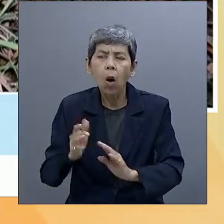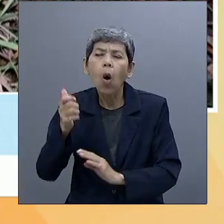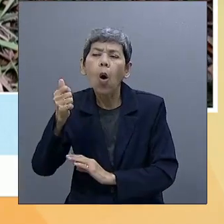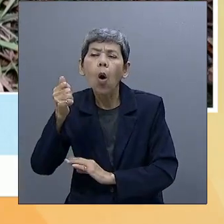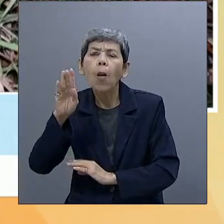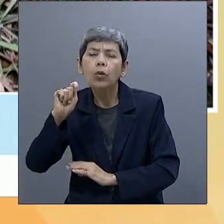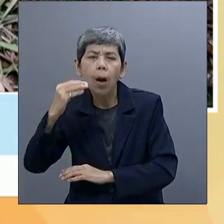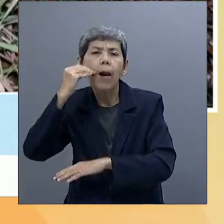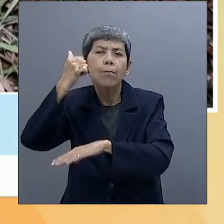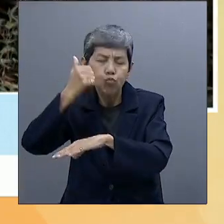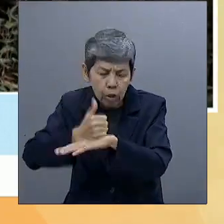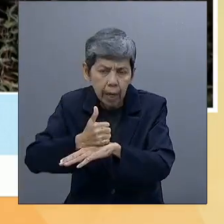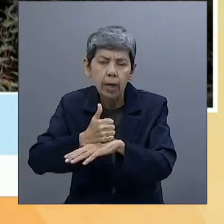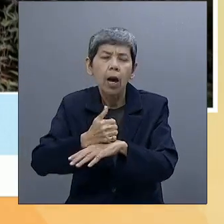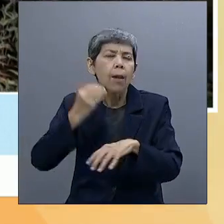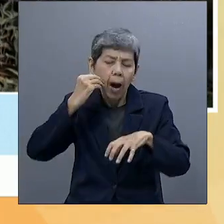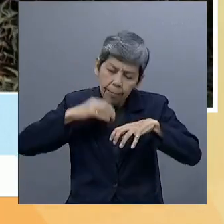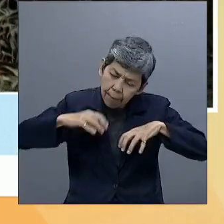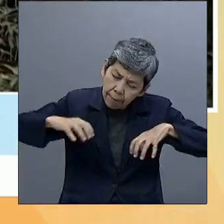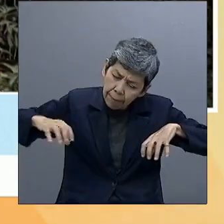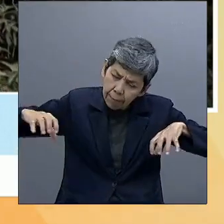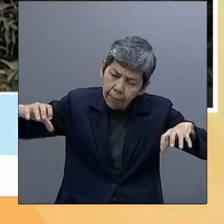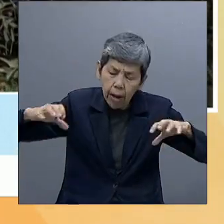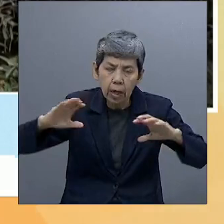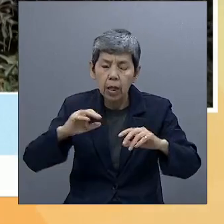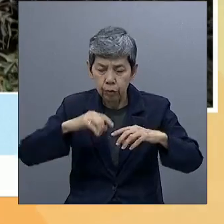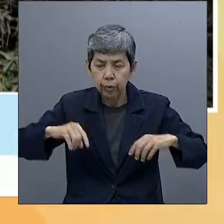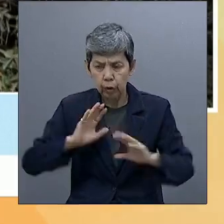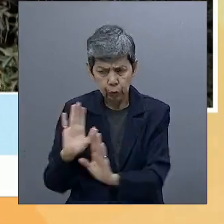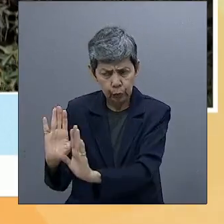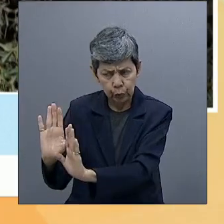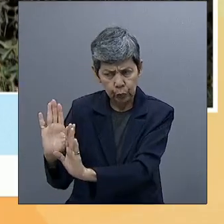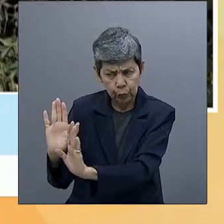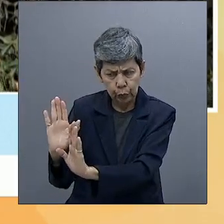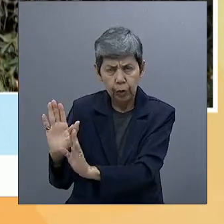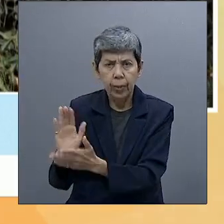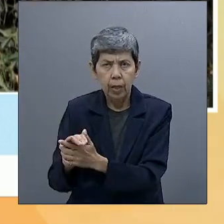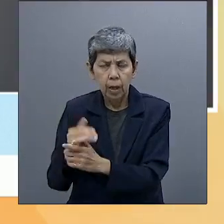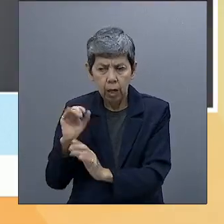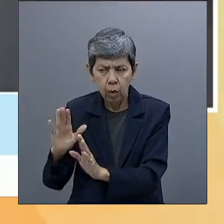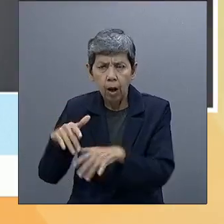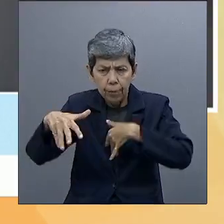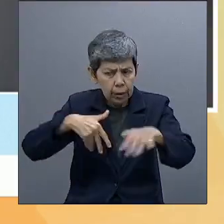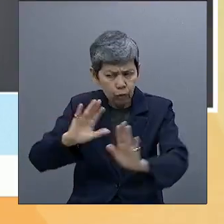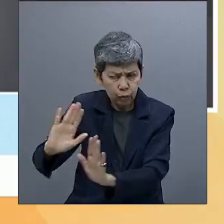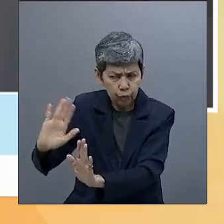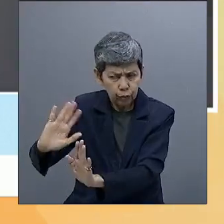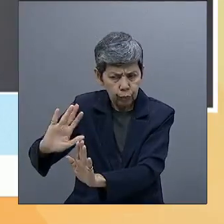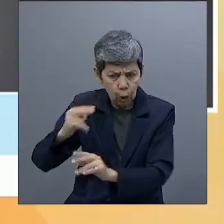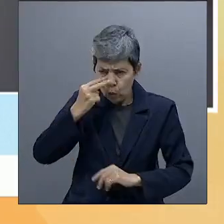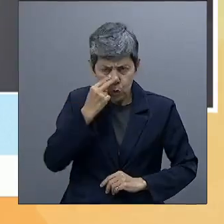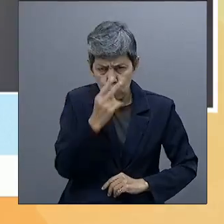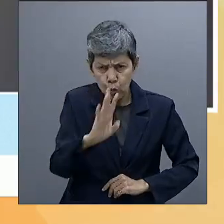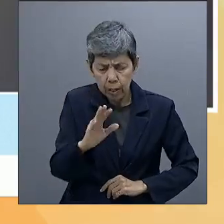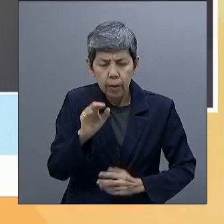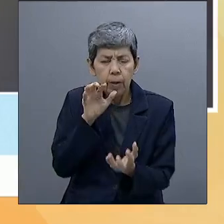แล้วก็ผู้ใหญ่บ้านทั้งรอบบึงหนองอ้อนะครับให้กันคนออกนะครับเพื่อไม่ให้เขาตื่นจะ